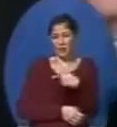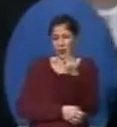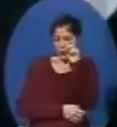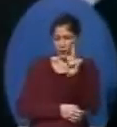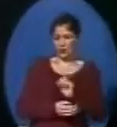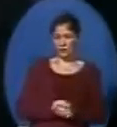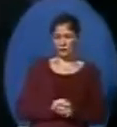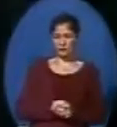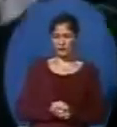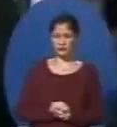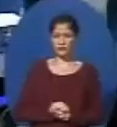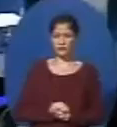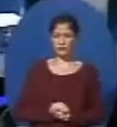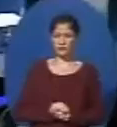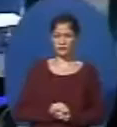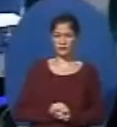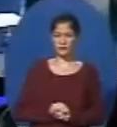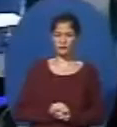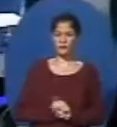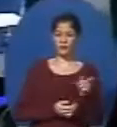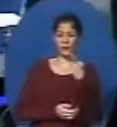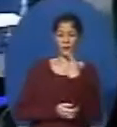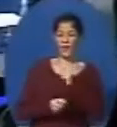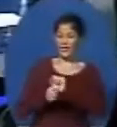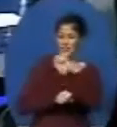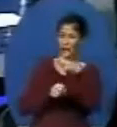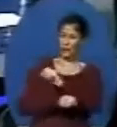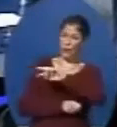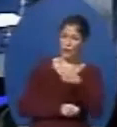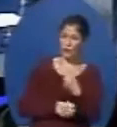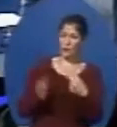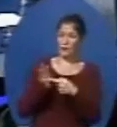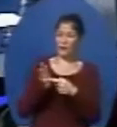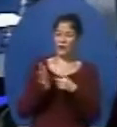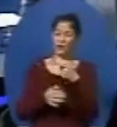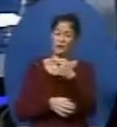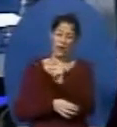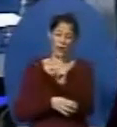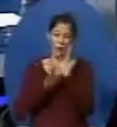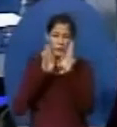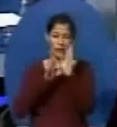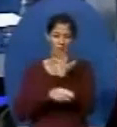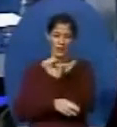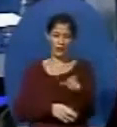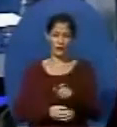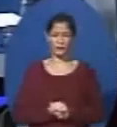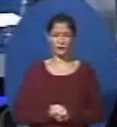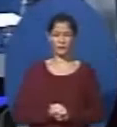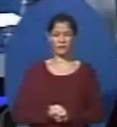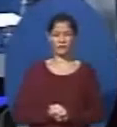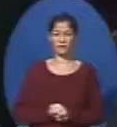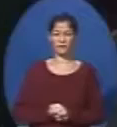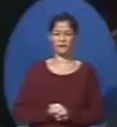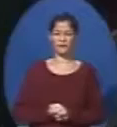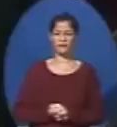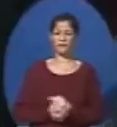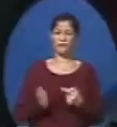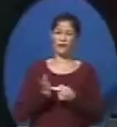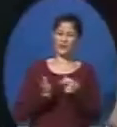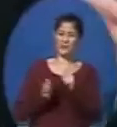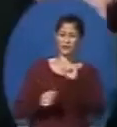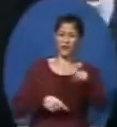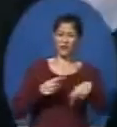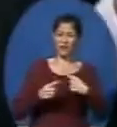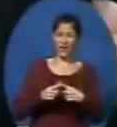כלומר, חנינה במתכונת של ערעור נוסף, כי אתה גם לא מאמין להרשעה. שלח לחמך על פני המים. מה זה 60,000 שקל? על זה שנה